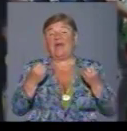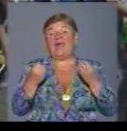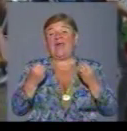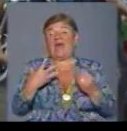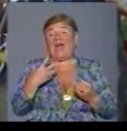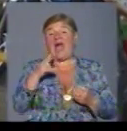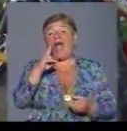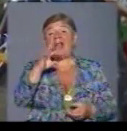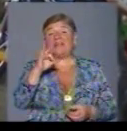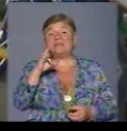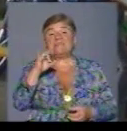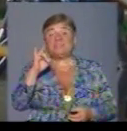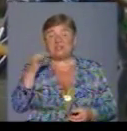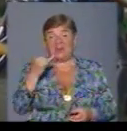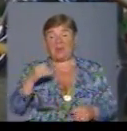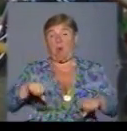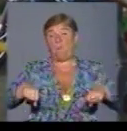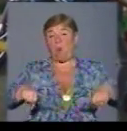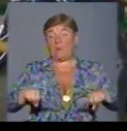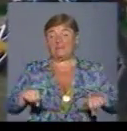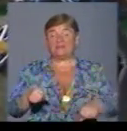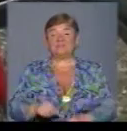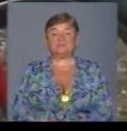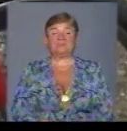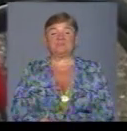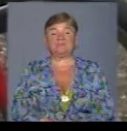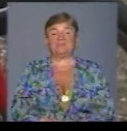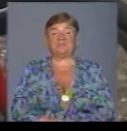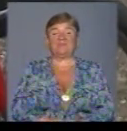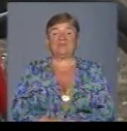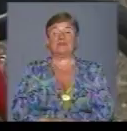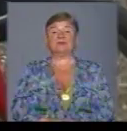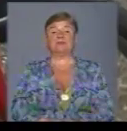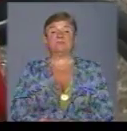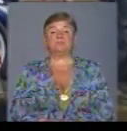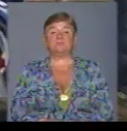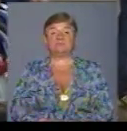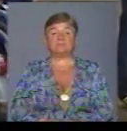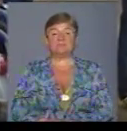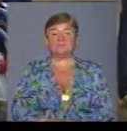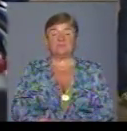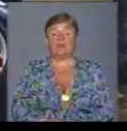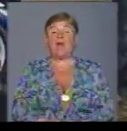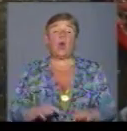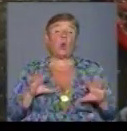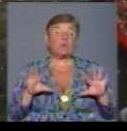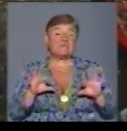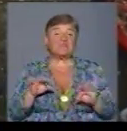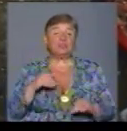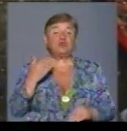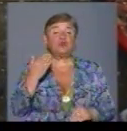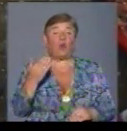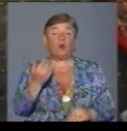вам оголошували списки, ви маєте знати, що зараз має стартувати. Веломотором. Розкажи нам, будь ласка, з чого зроблений